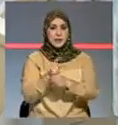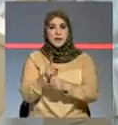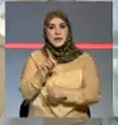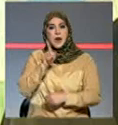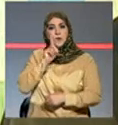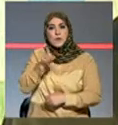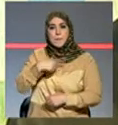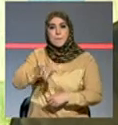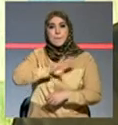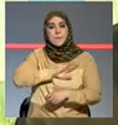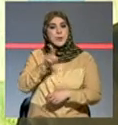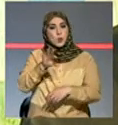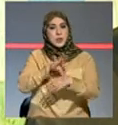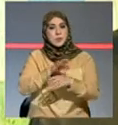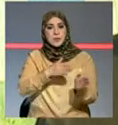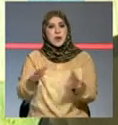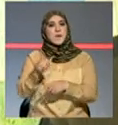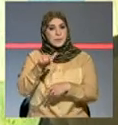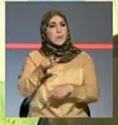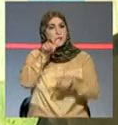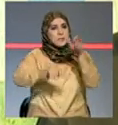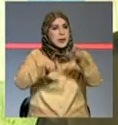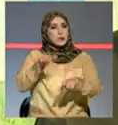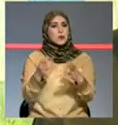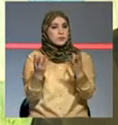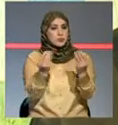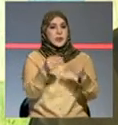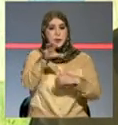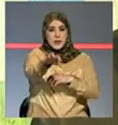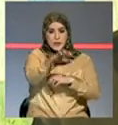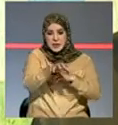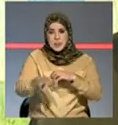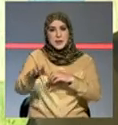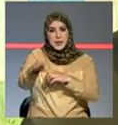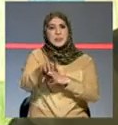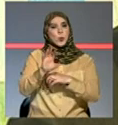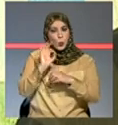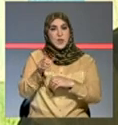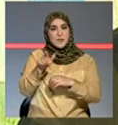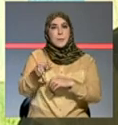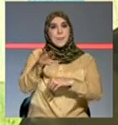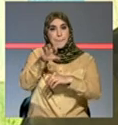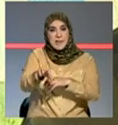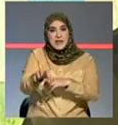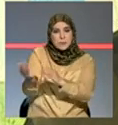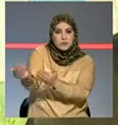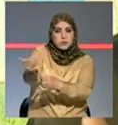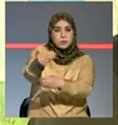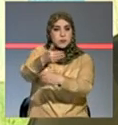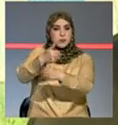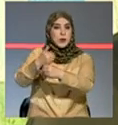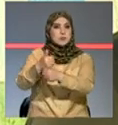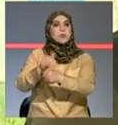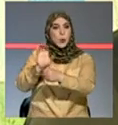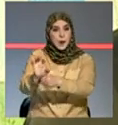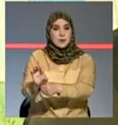بن خليل. فما برشا حالات في برشا بقايع، وذاك علاش فما بقايع اللي توقت معناتها وقعد